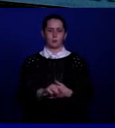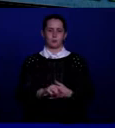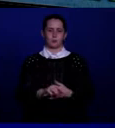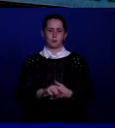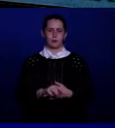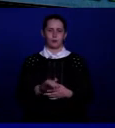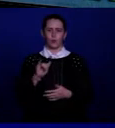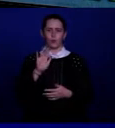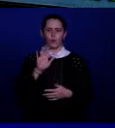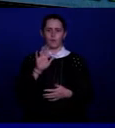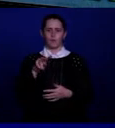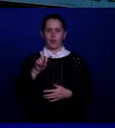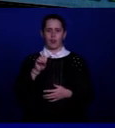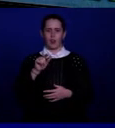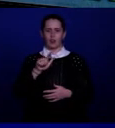Увлечь.